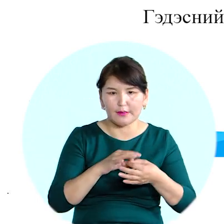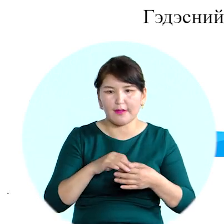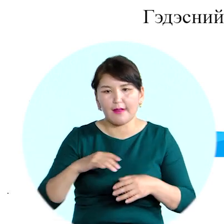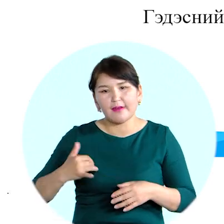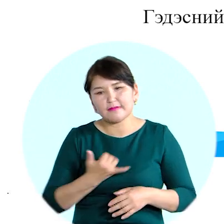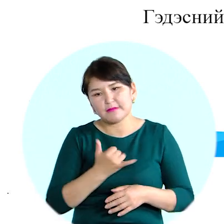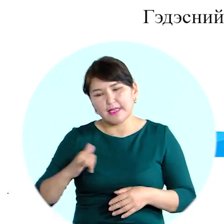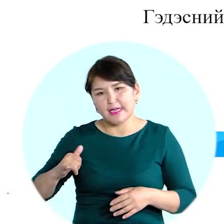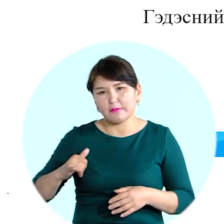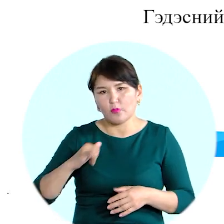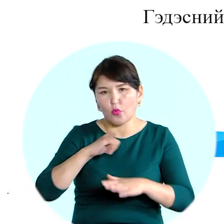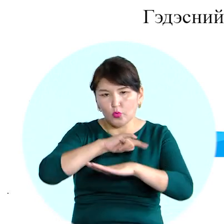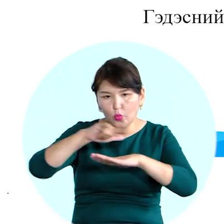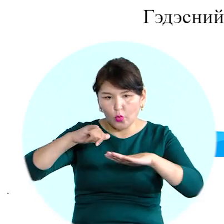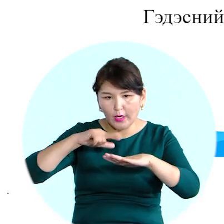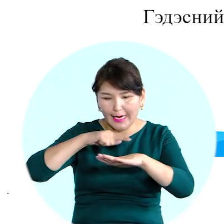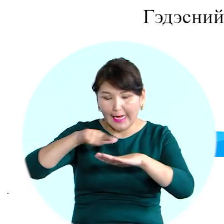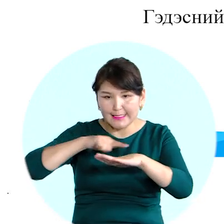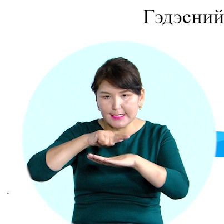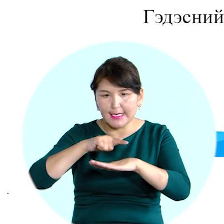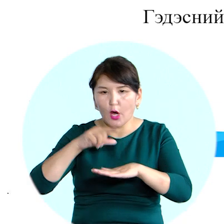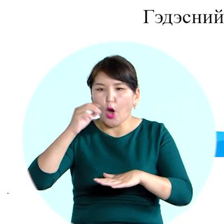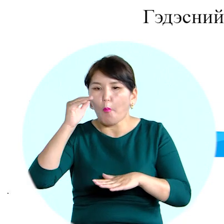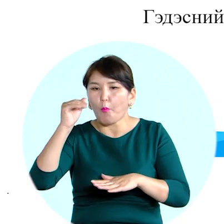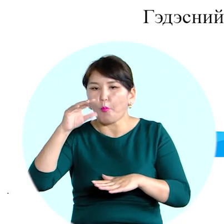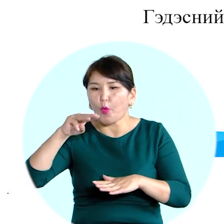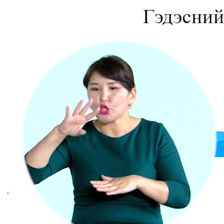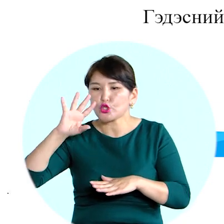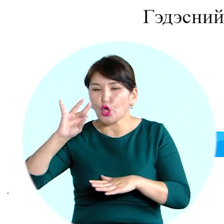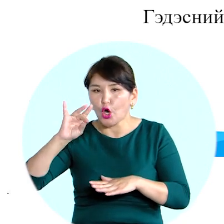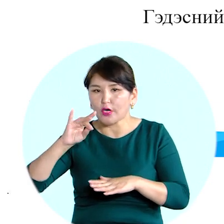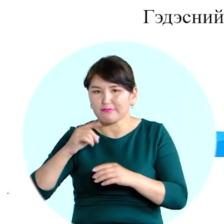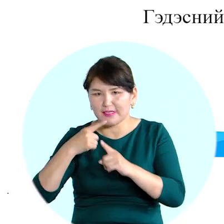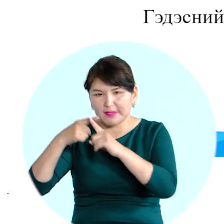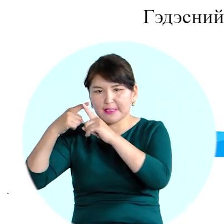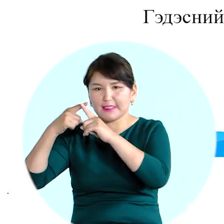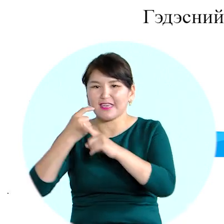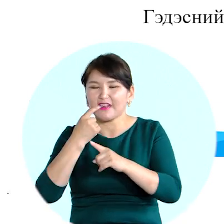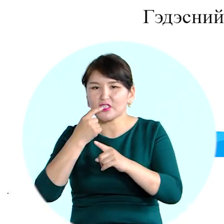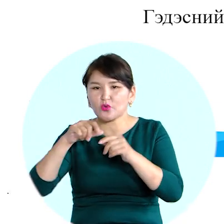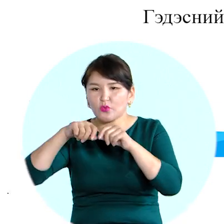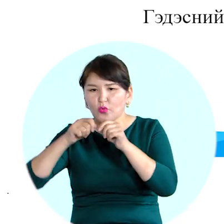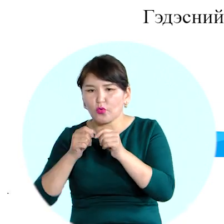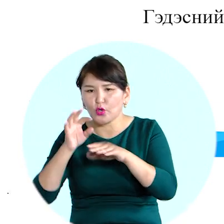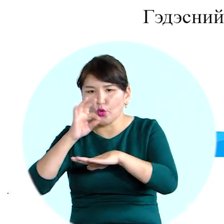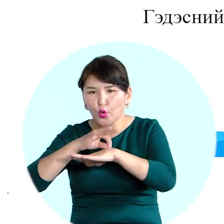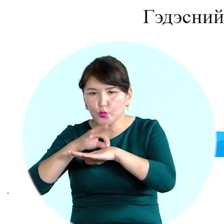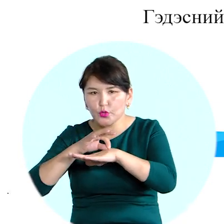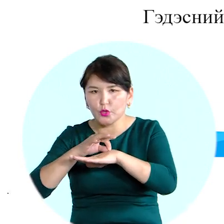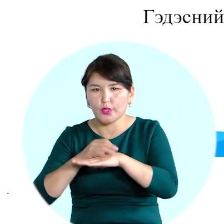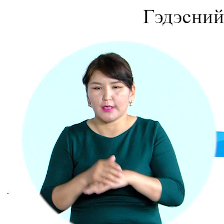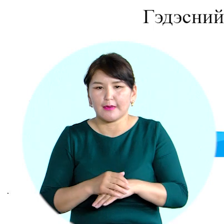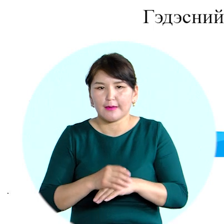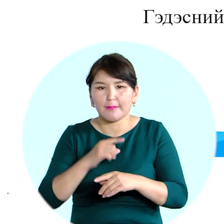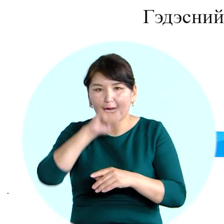холбоотойгоор усны найрлаганд байгаа химийн бодисуудын ихсэлт багасльтаас хамаарсан өвчлөлд үүснэ. Жишээлбэл зарим орон нутгуудад